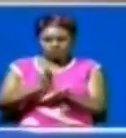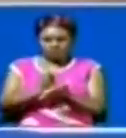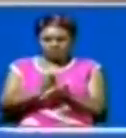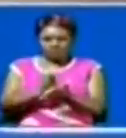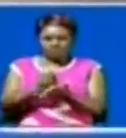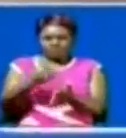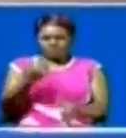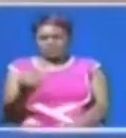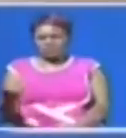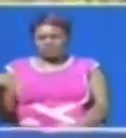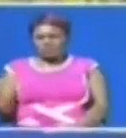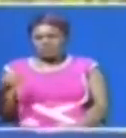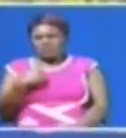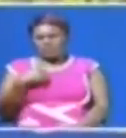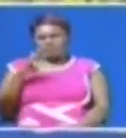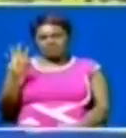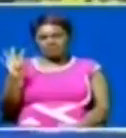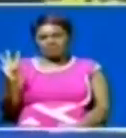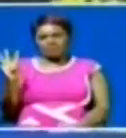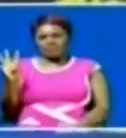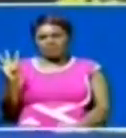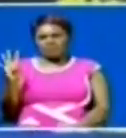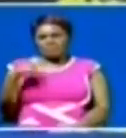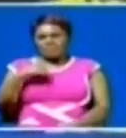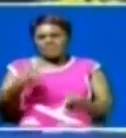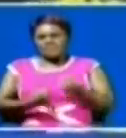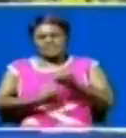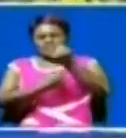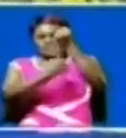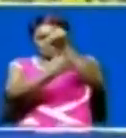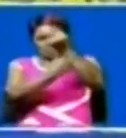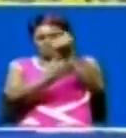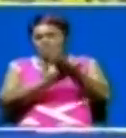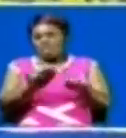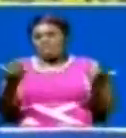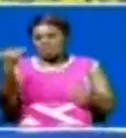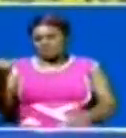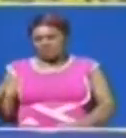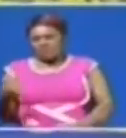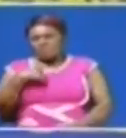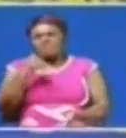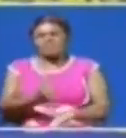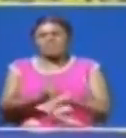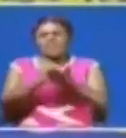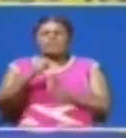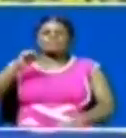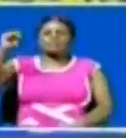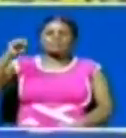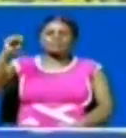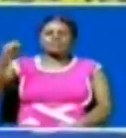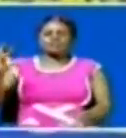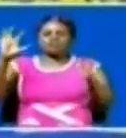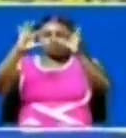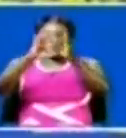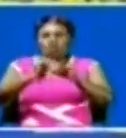niko na watoto kama mimi. Na mimi naunga mkono sana mwenye anataka, nitamsaidia aingie.